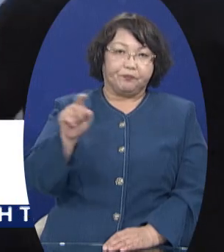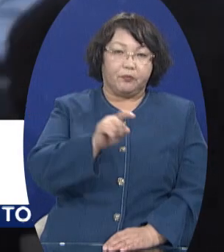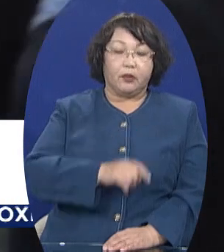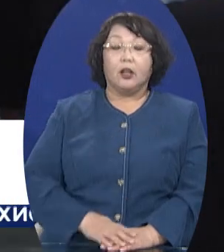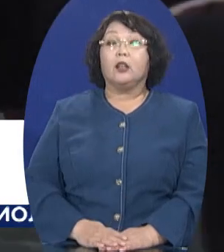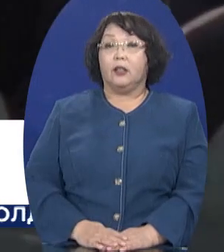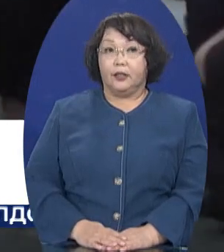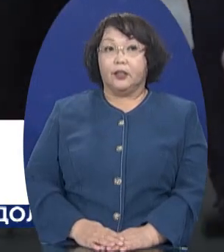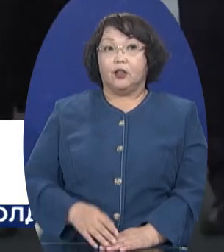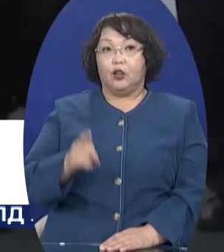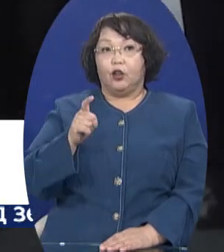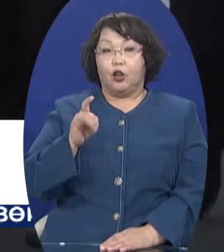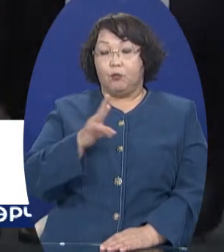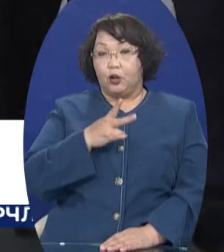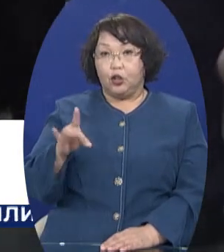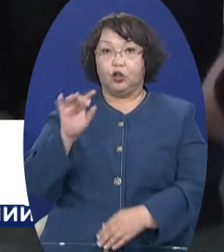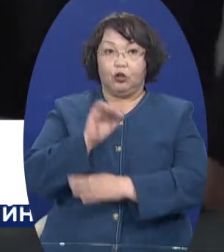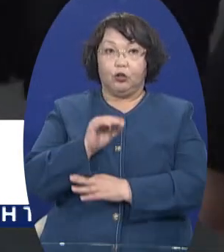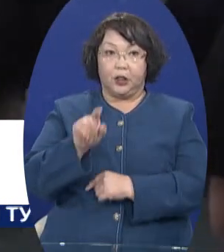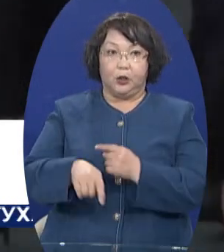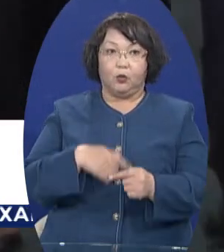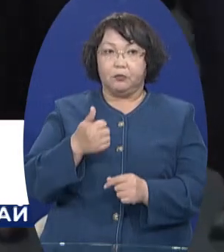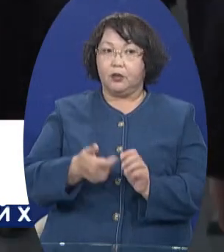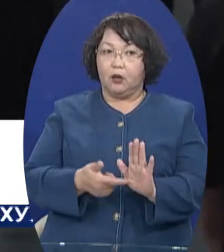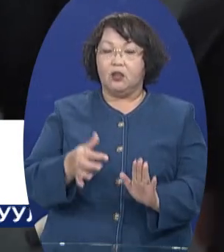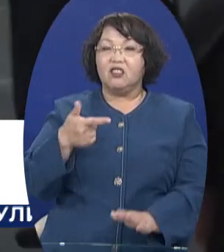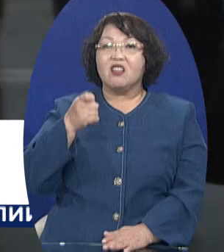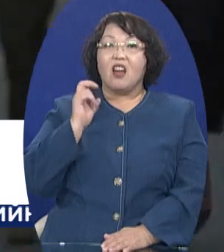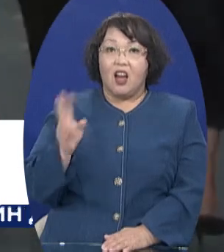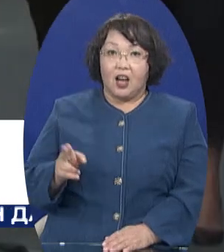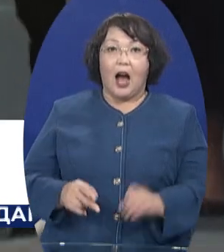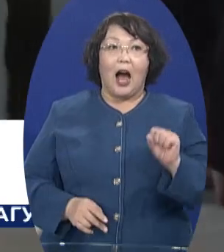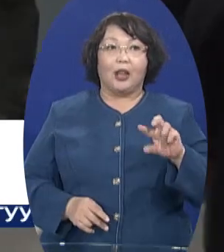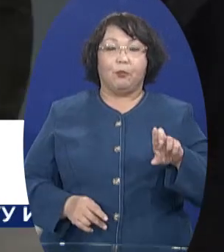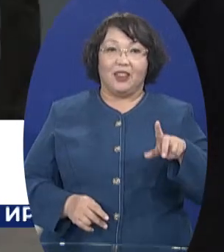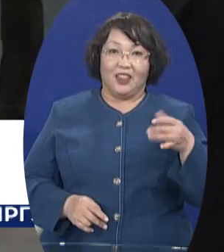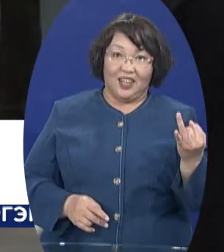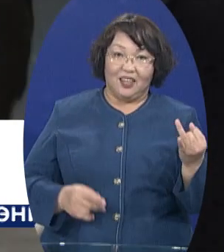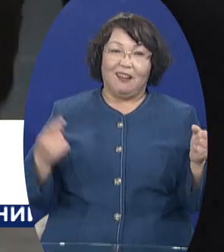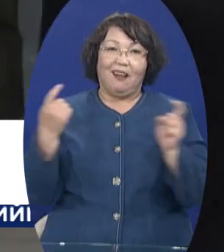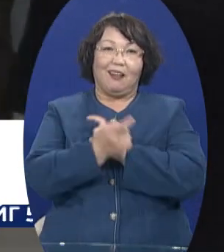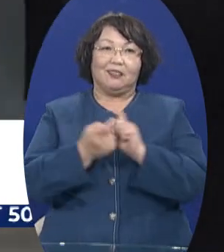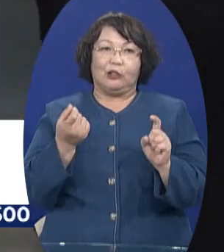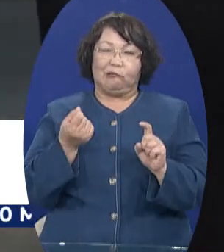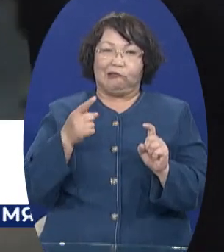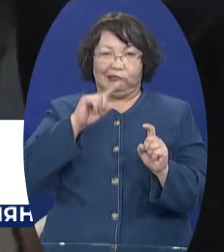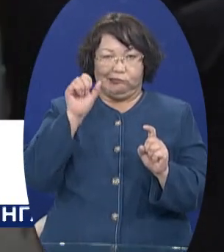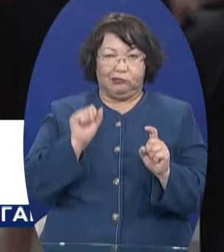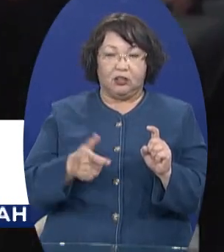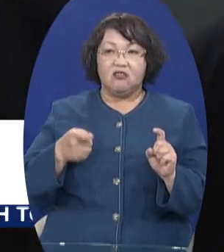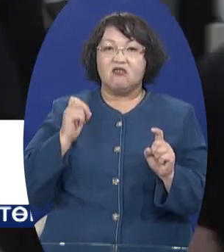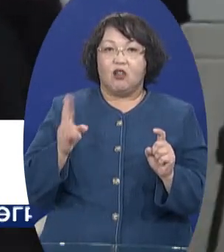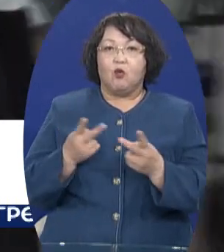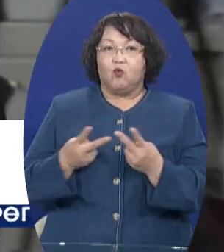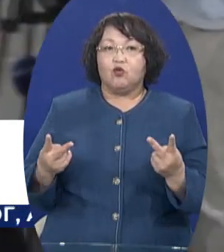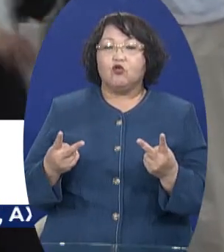Албанийн төлөөлөл энэ дотордог таг явтал юм а гэдгийг мэдээлж байна. Учир нь Грек Албан хоорондын харилцаанд анц цав үүсгэсэн асуудал нь Грекийн үндэсний